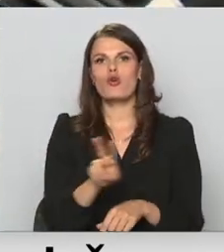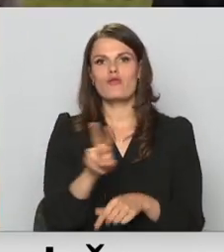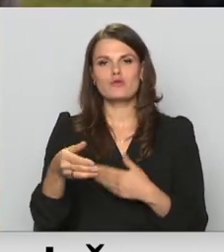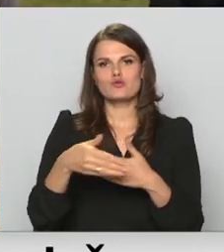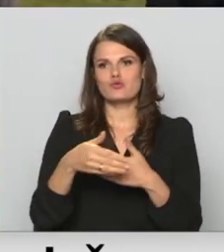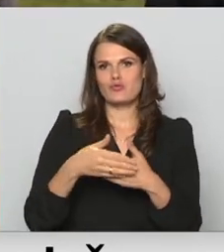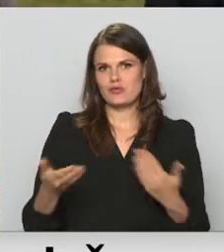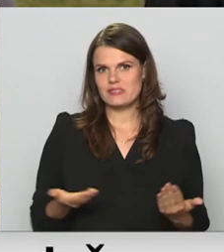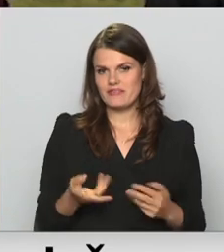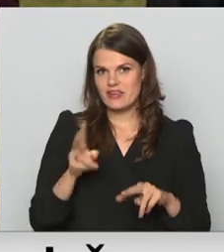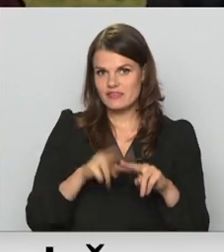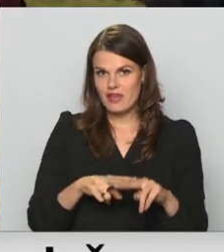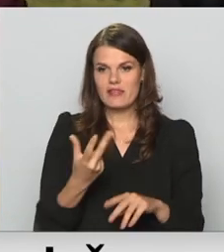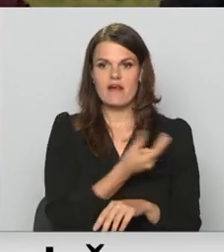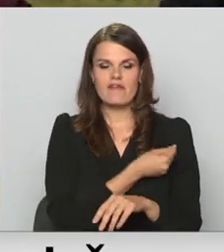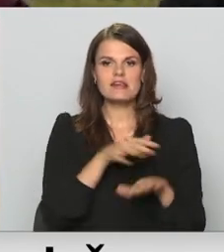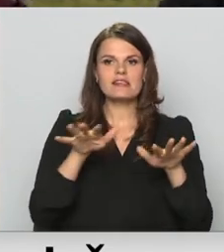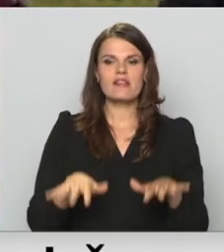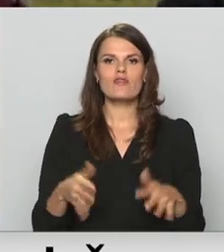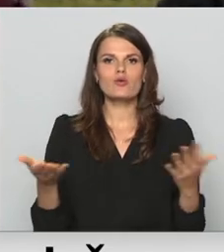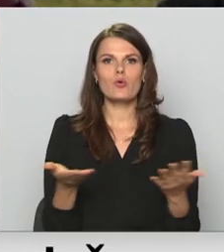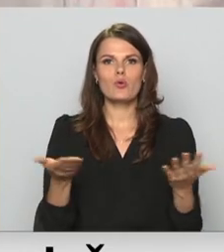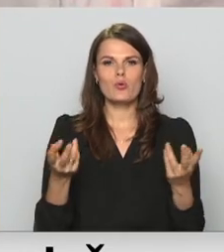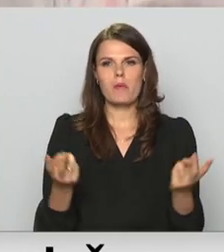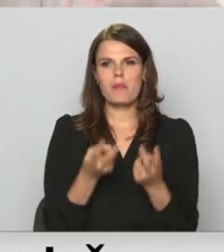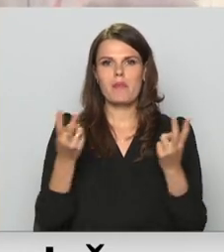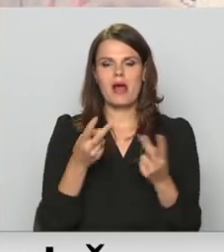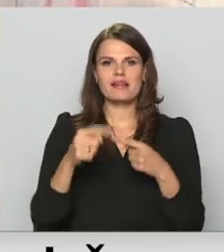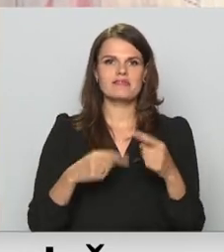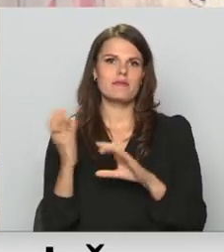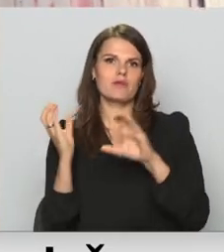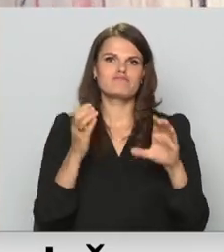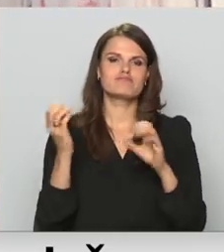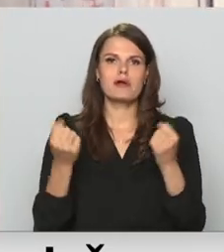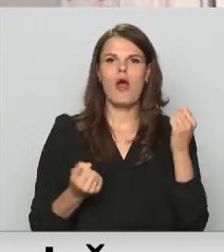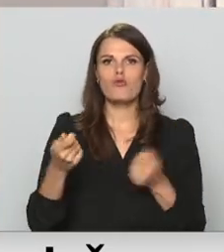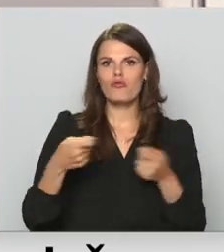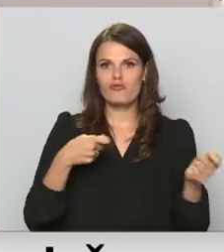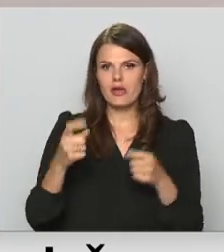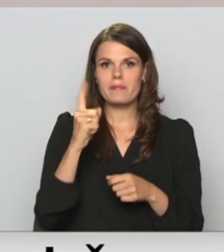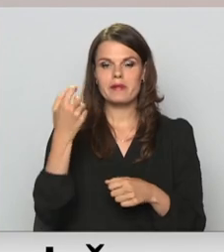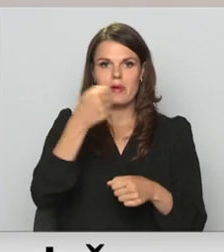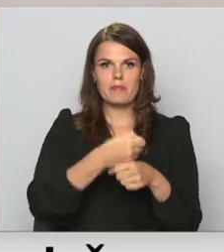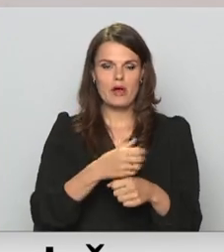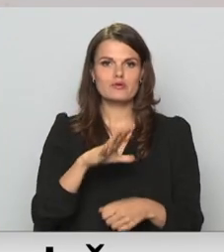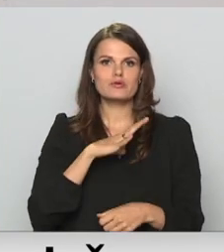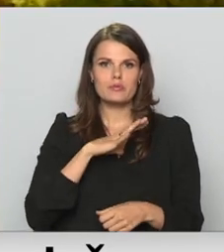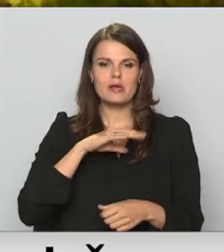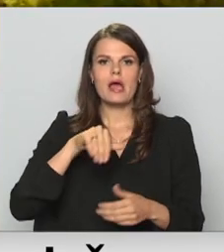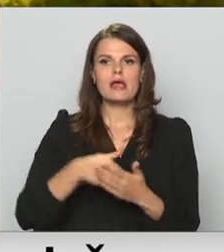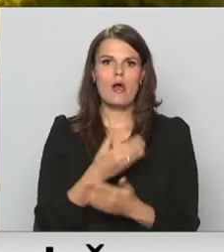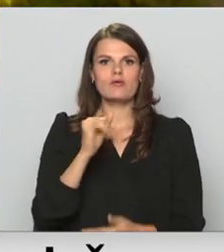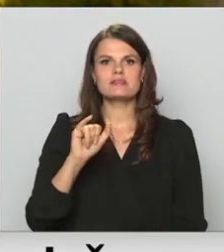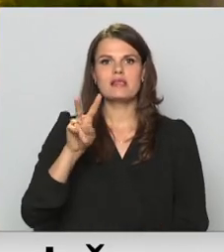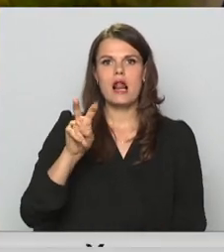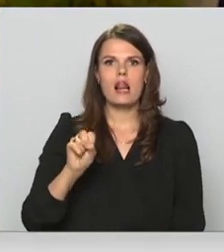dzīvesvietai. Vakcinācija notika vietās, kur tradicionāli pietur autoveikals. Pirmā pieturvieta bija Jaunsilavas.